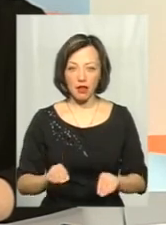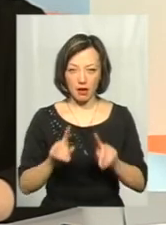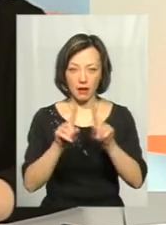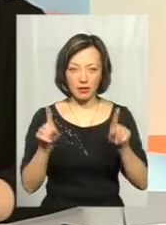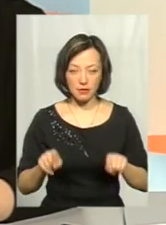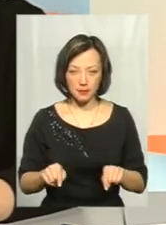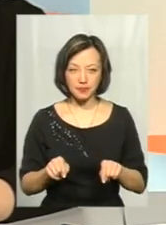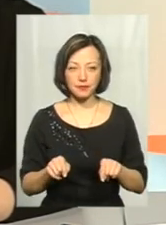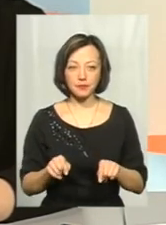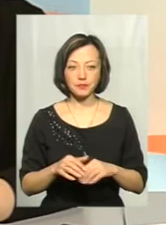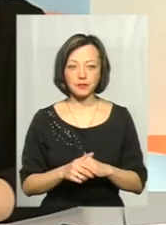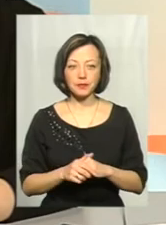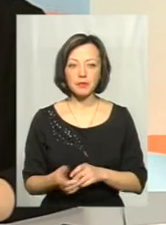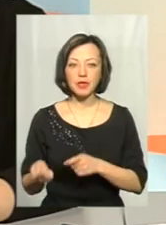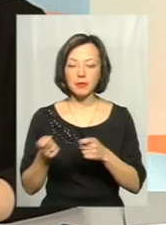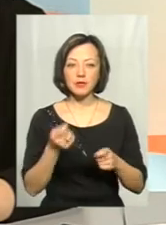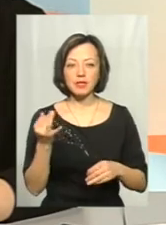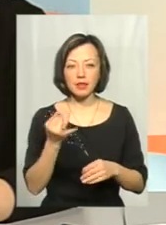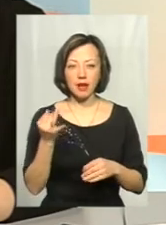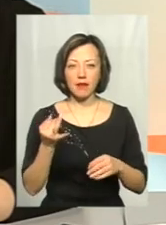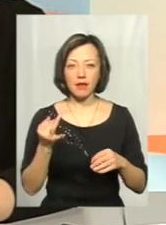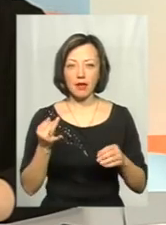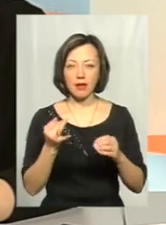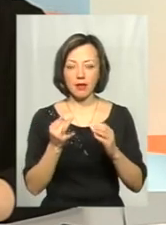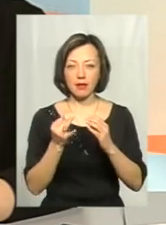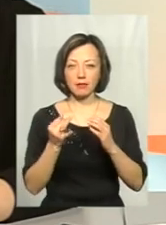підписання декларацій. І він привіз такий цікавий плакат.